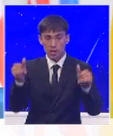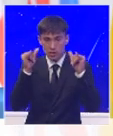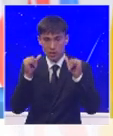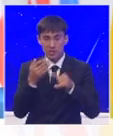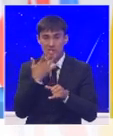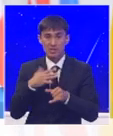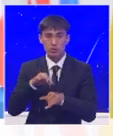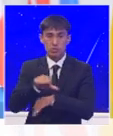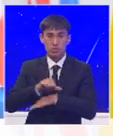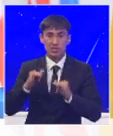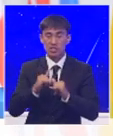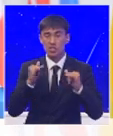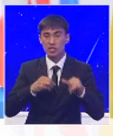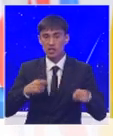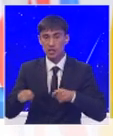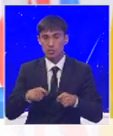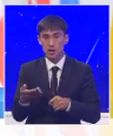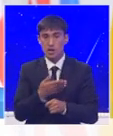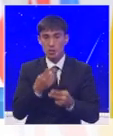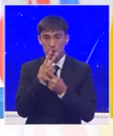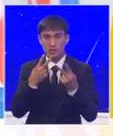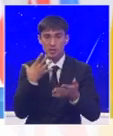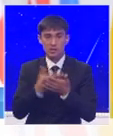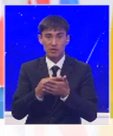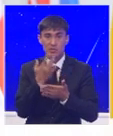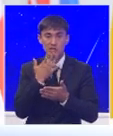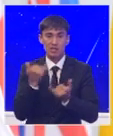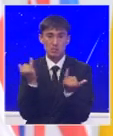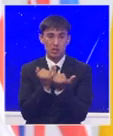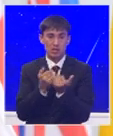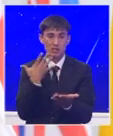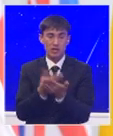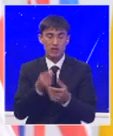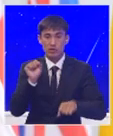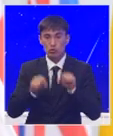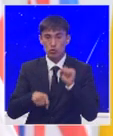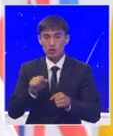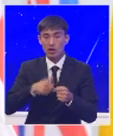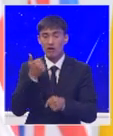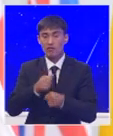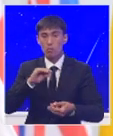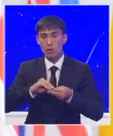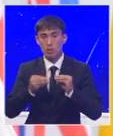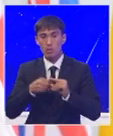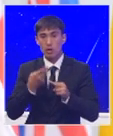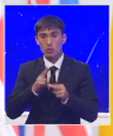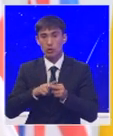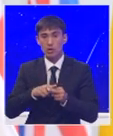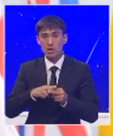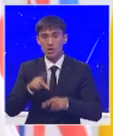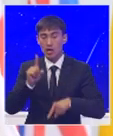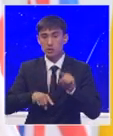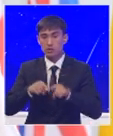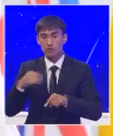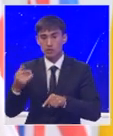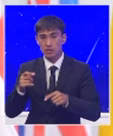рубежа и расширение рынка. Мы презентовали своим иностранным гостям свои возможности. Главная проблема, которую поднимают отечественные